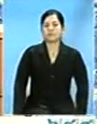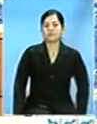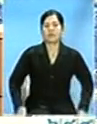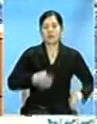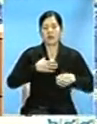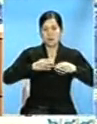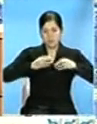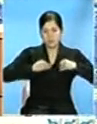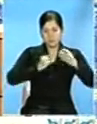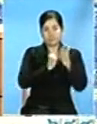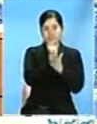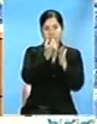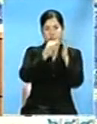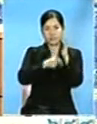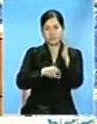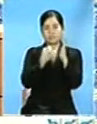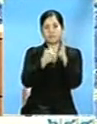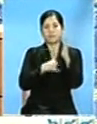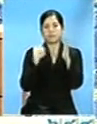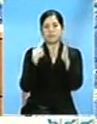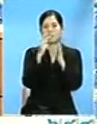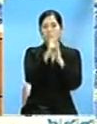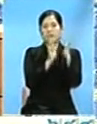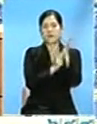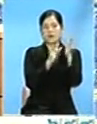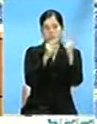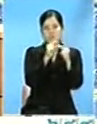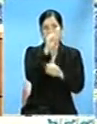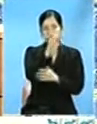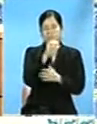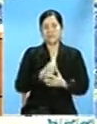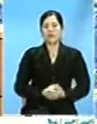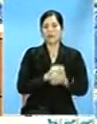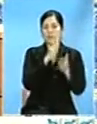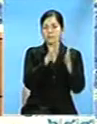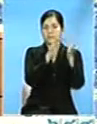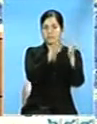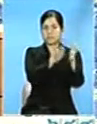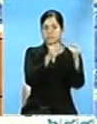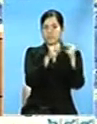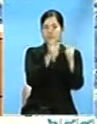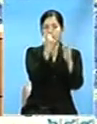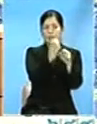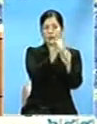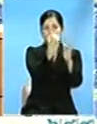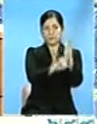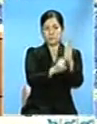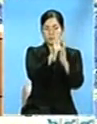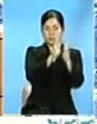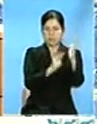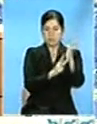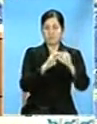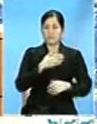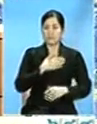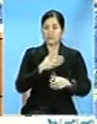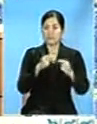ครับและกระผมบอกท่านประธานต่อไปว่าเมื่อมีการกล่าวหาว่าฝ่ายใดฝ่ายหนึ่งกระทำผิดกฎหมายกระผมสนับ